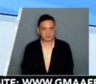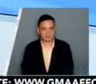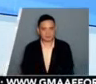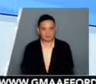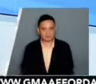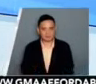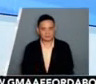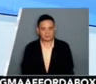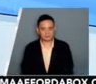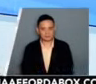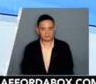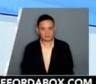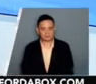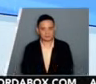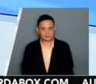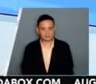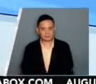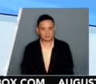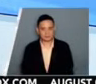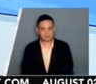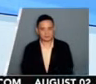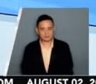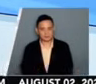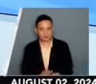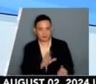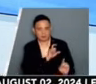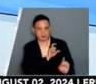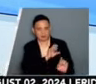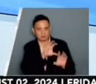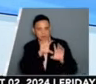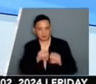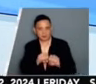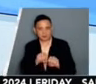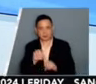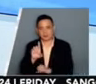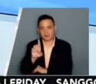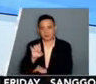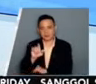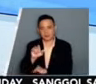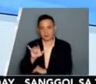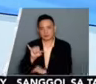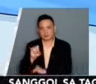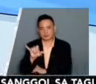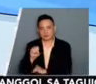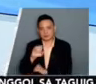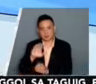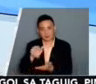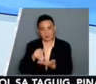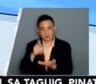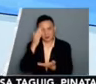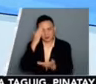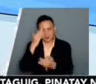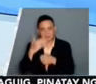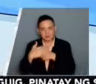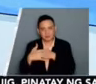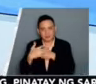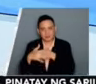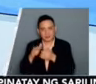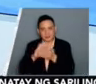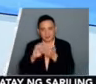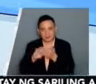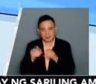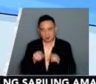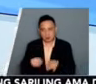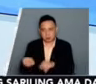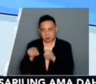Sinalakay ng mga otoridad ang isang dialysis center sa Dasmariñas, Cavite. Ang naturang center daw kasi nagbebenta ng gamot na hindi rehistrado